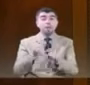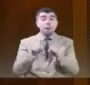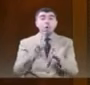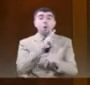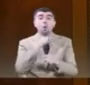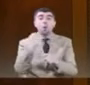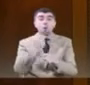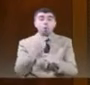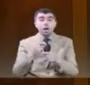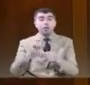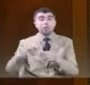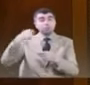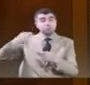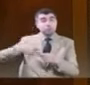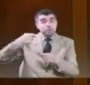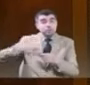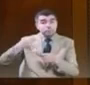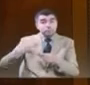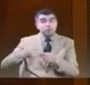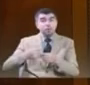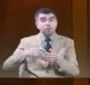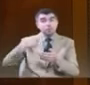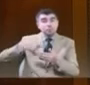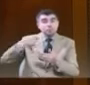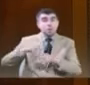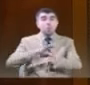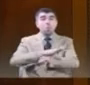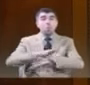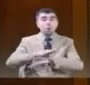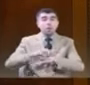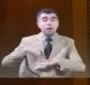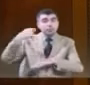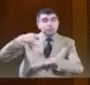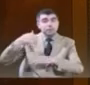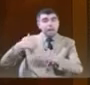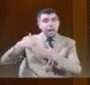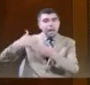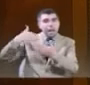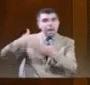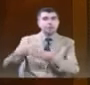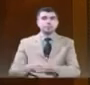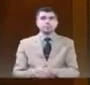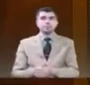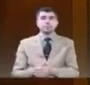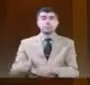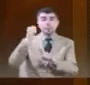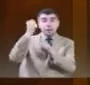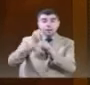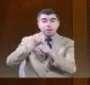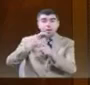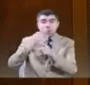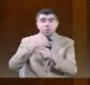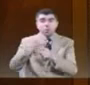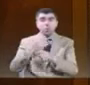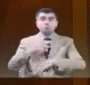مع الناس اللي غادي يساهموا، غادي تحتفظ بالموظفين تبقى تخلصهم إلى آخره إلى آخره. إصلاح عادل يهتم